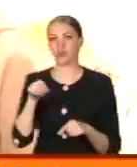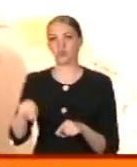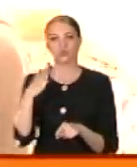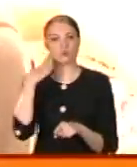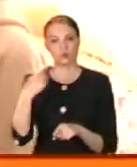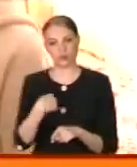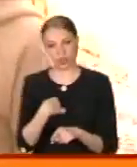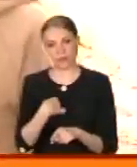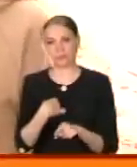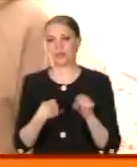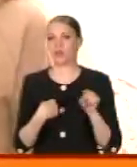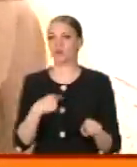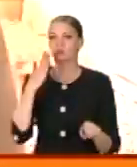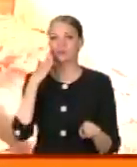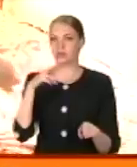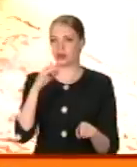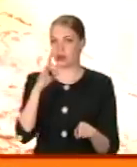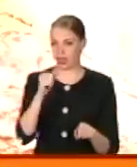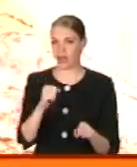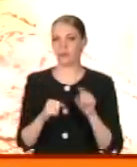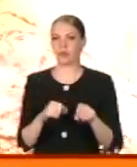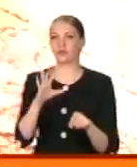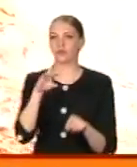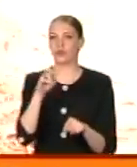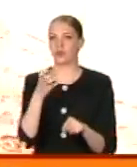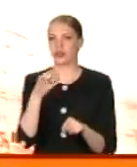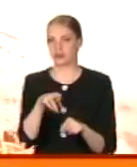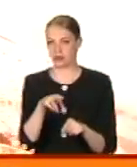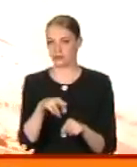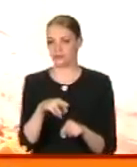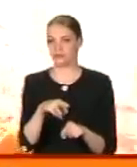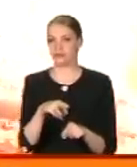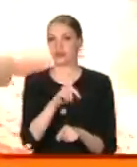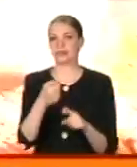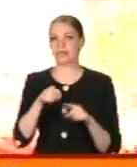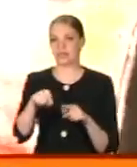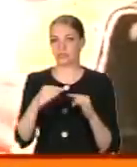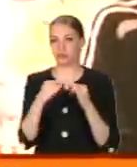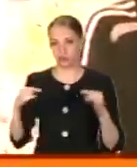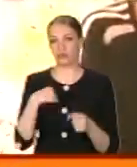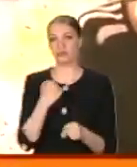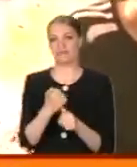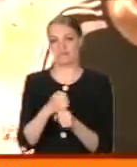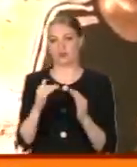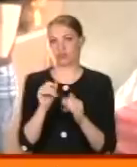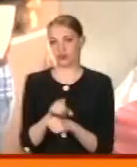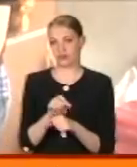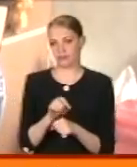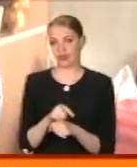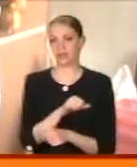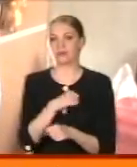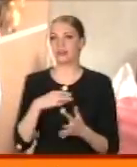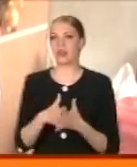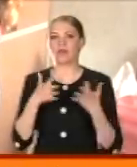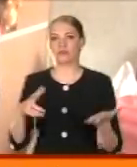я, тут Лєра, а тут Олеся. За цими столами ми робимо домашні завдання.